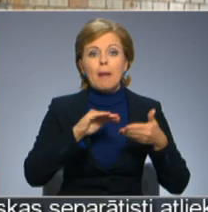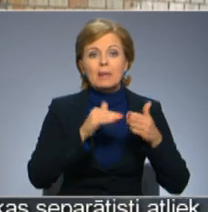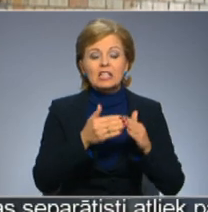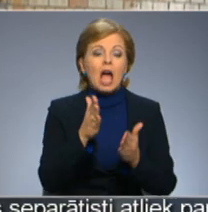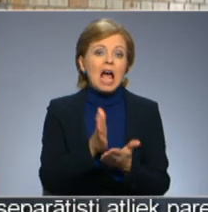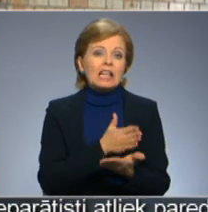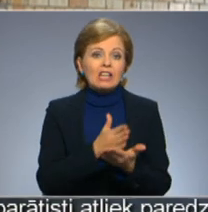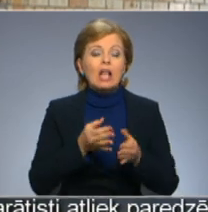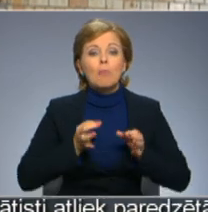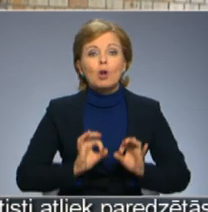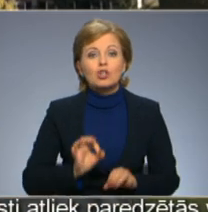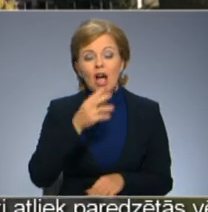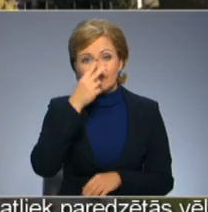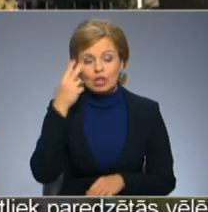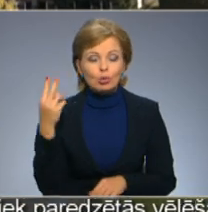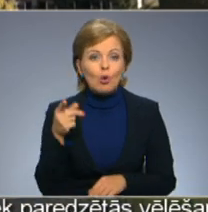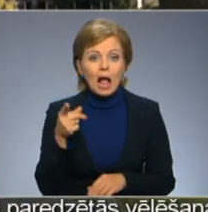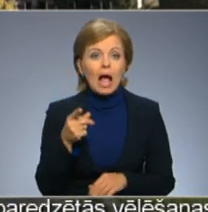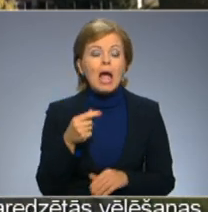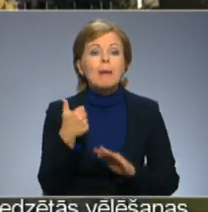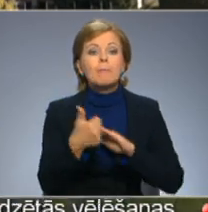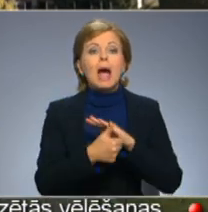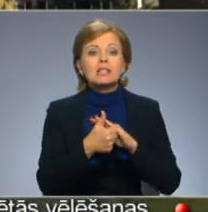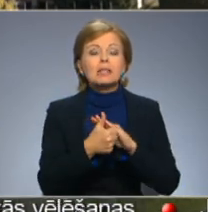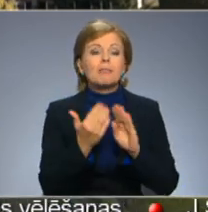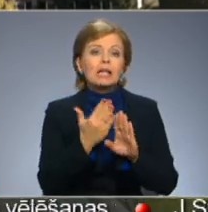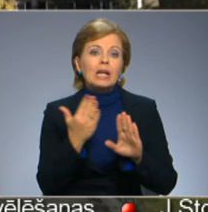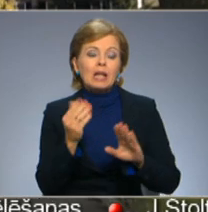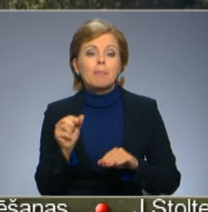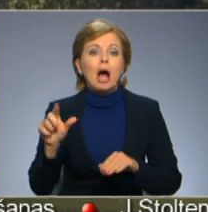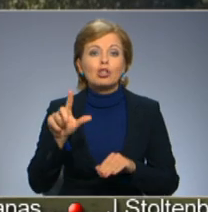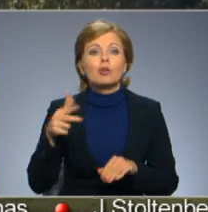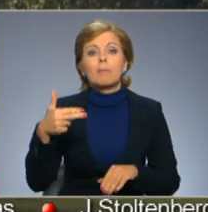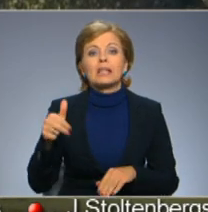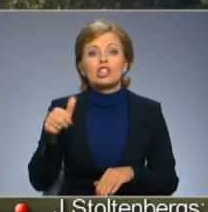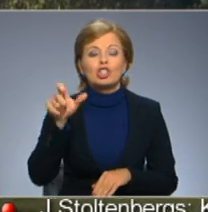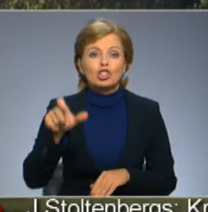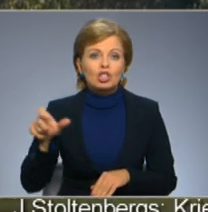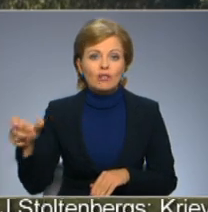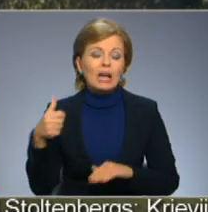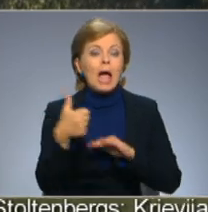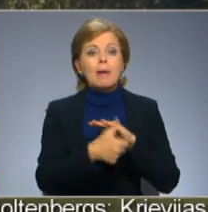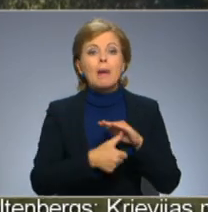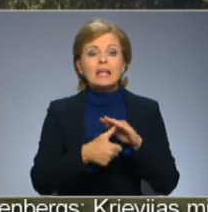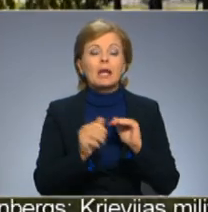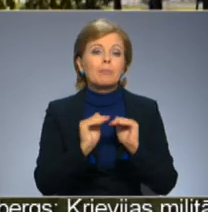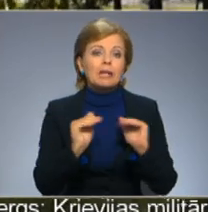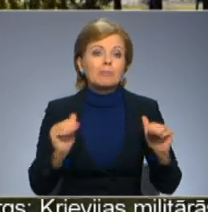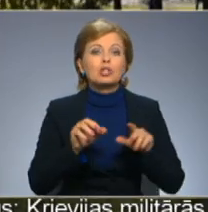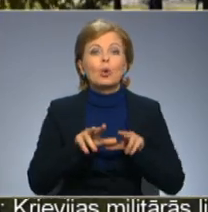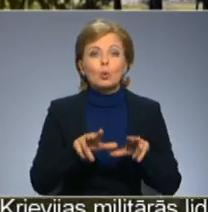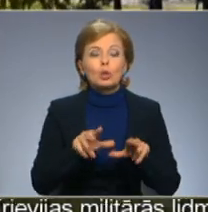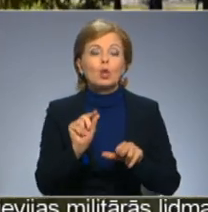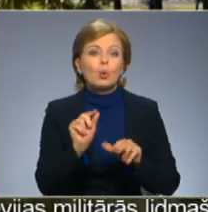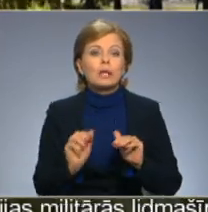likvidētā profesionālā vidusskola bezdarbnieku rindas palielinājas par 36 cilvēkiem. Turklāt bezdarba līmenis Skrundas novadā tikai pieaugs,